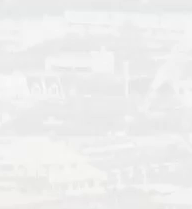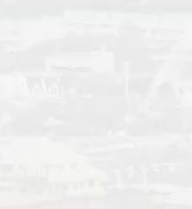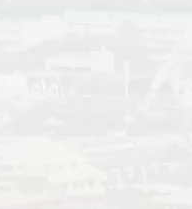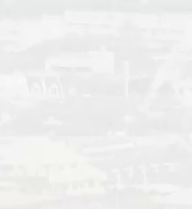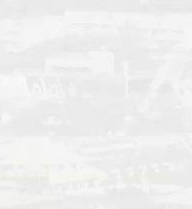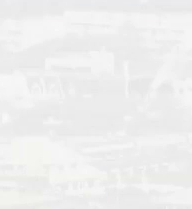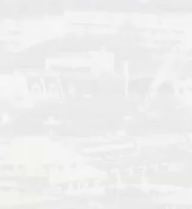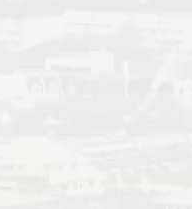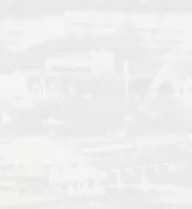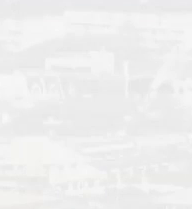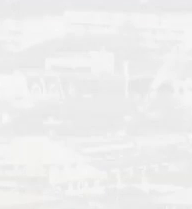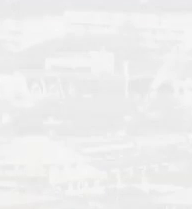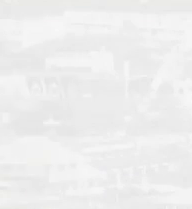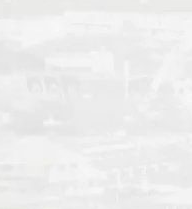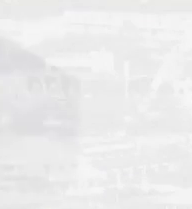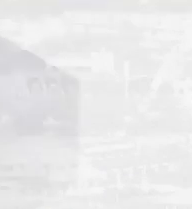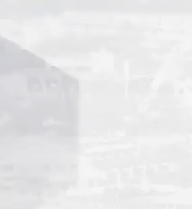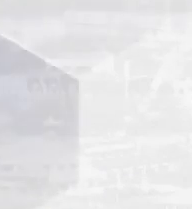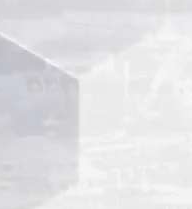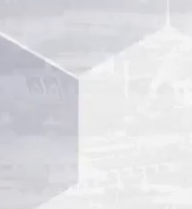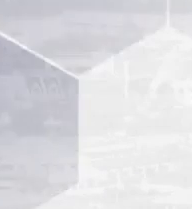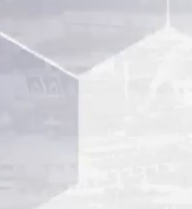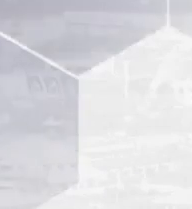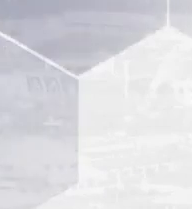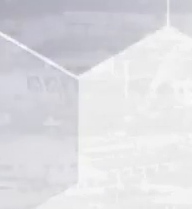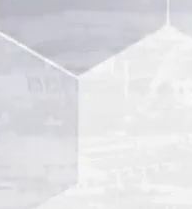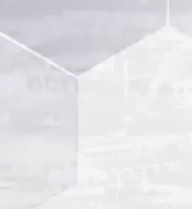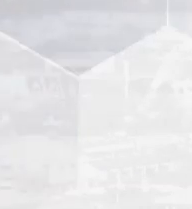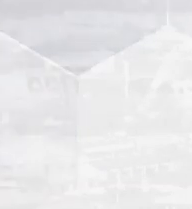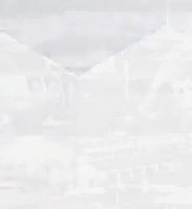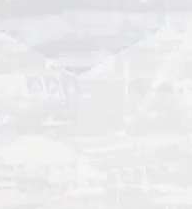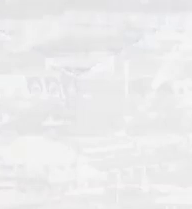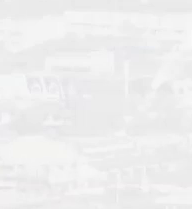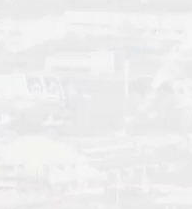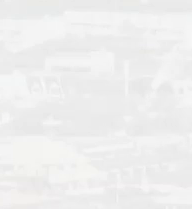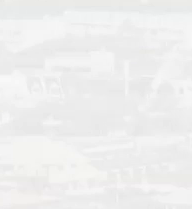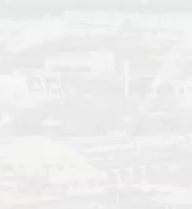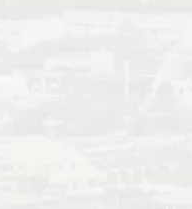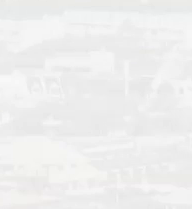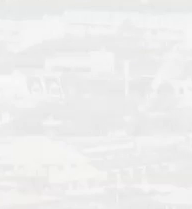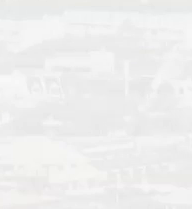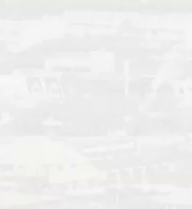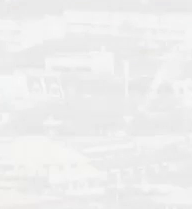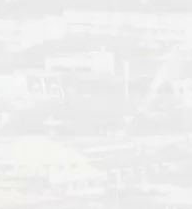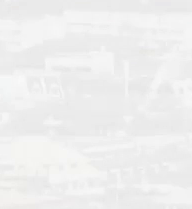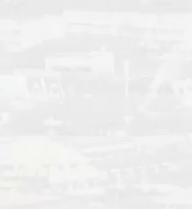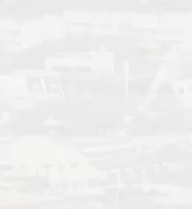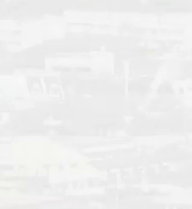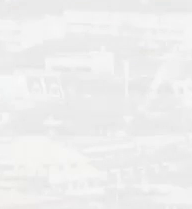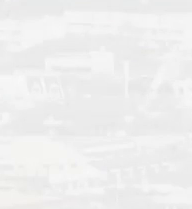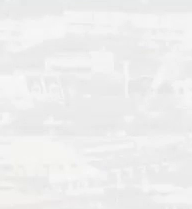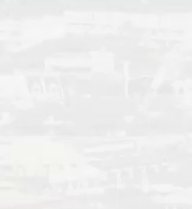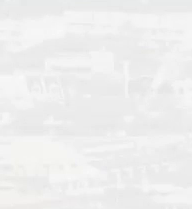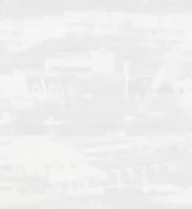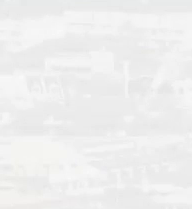16ค่ะอย่าลืมนะคะถ้าหากไม่อยากพลาดการติดตามกดสับคล้ายและกดกระดิ่งเพราะว่าเรายังมีวีดีโอที่น่าสนใจรองผู้